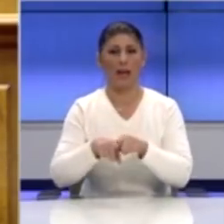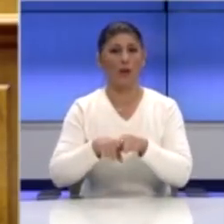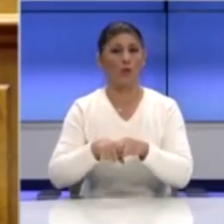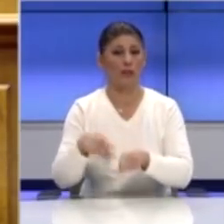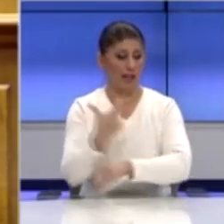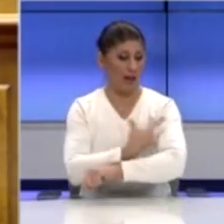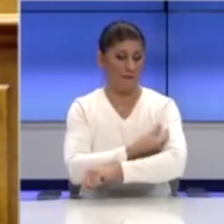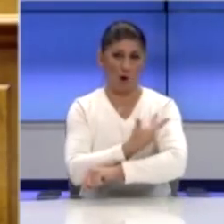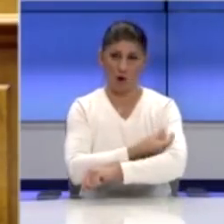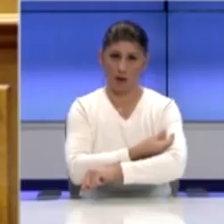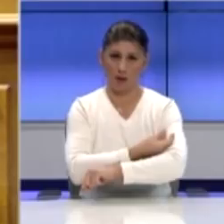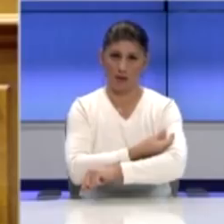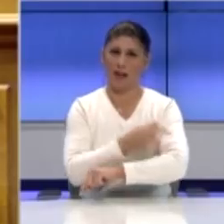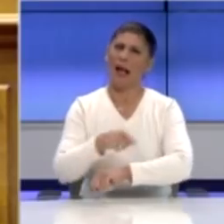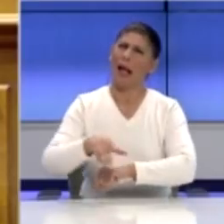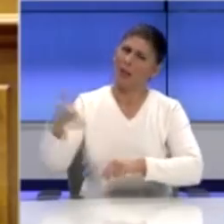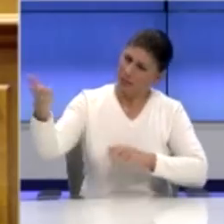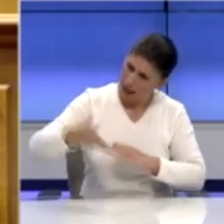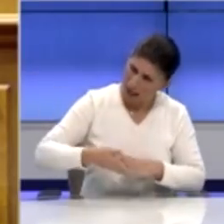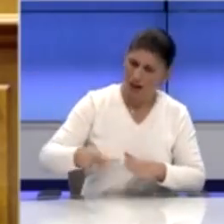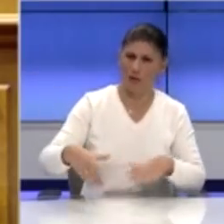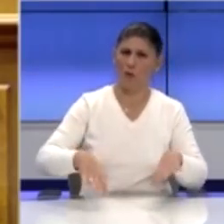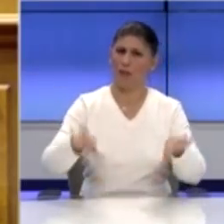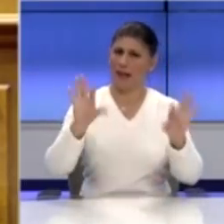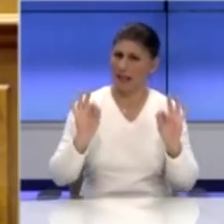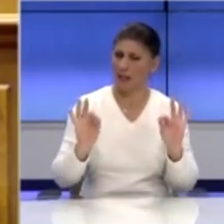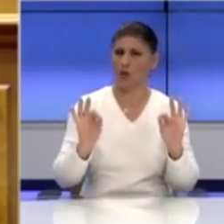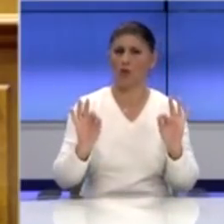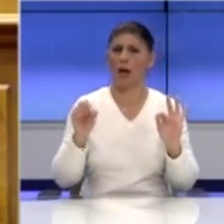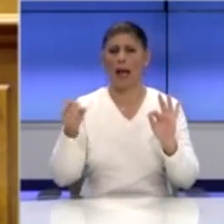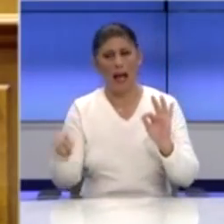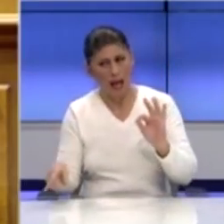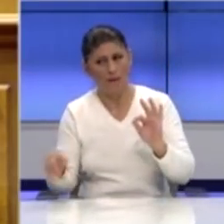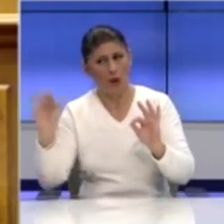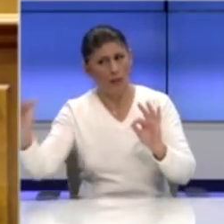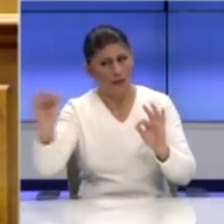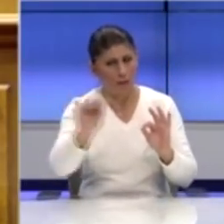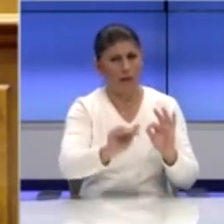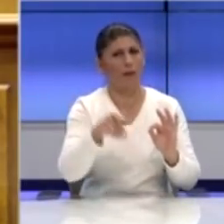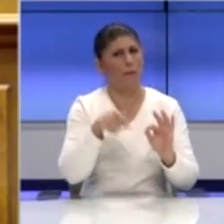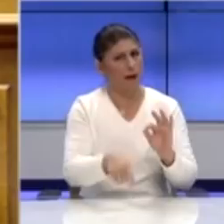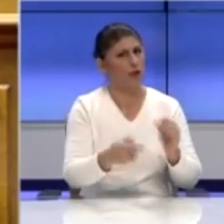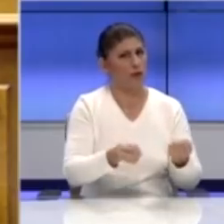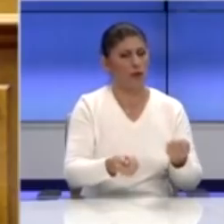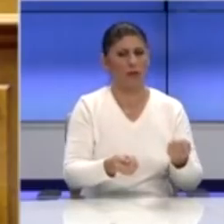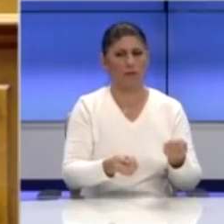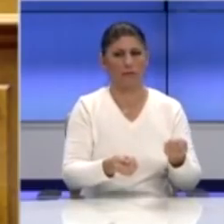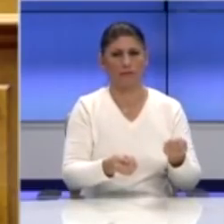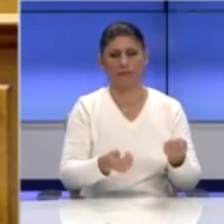τα εμβόλια. Τότε θα έρθουν, τότε θα ξεκινήσουμε, έτσι θα ειδοποιηθούμε, έτσι θα το